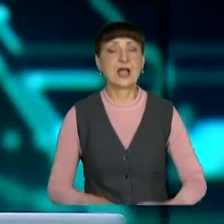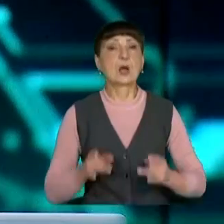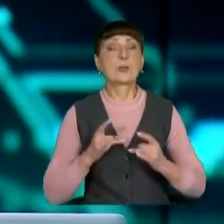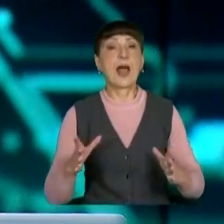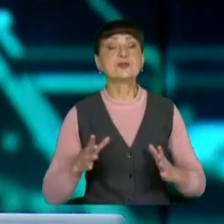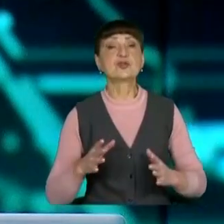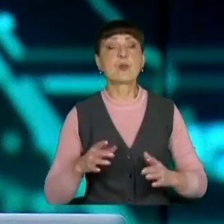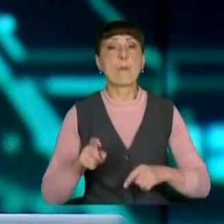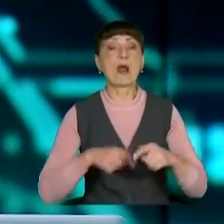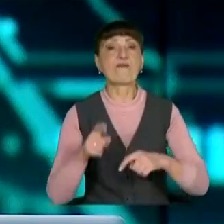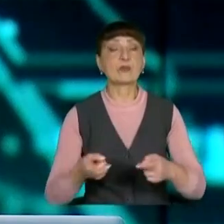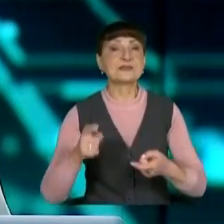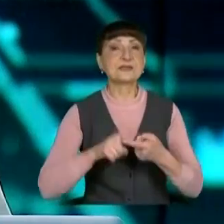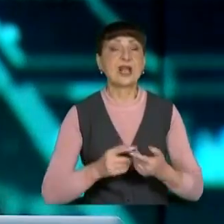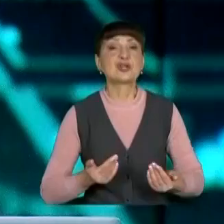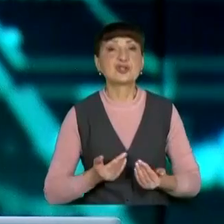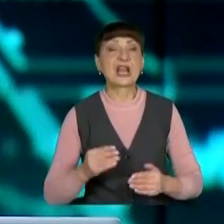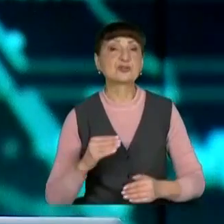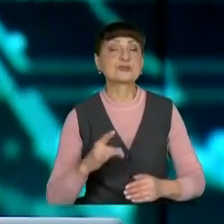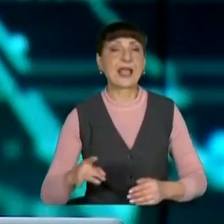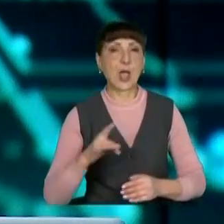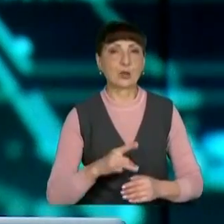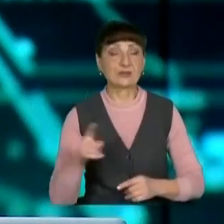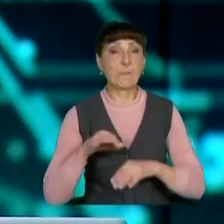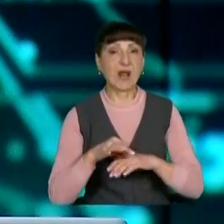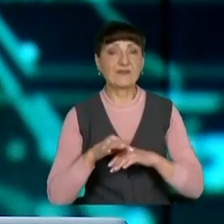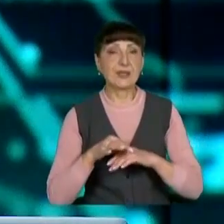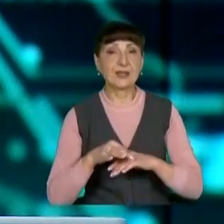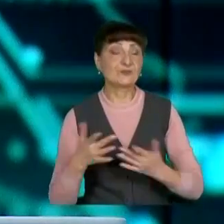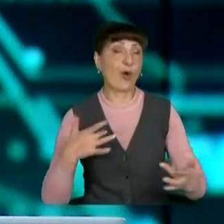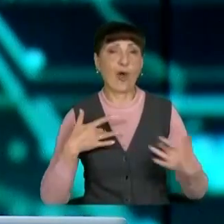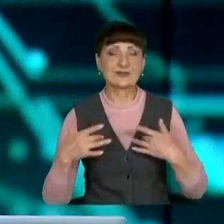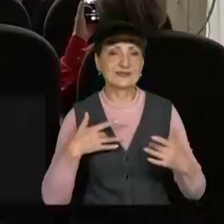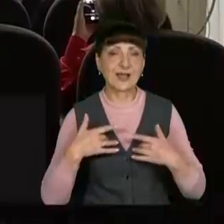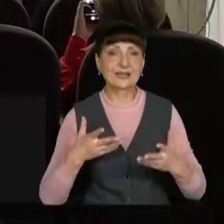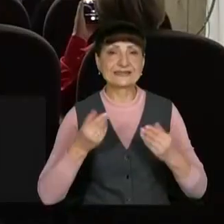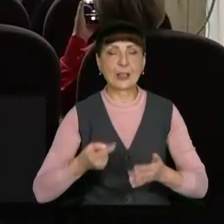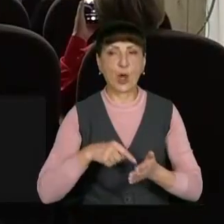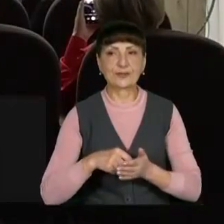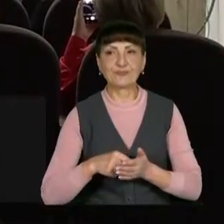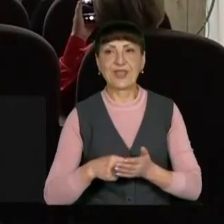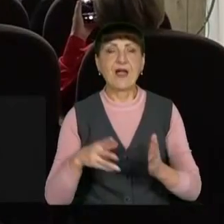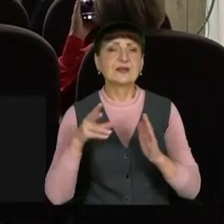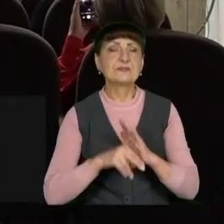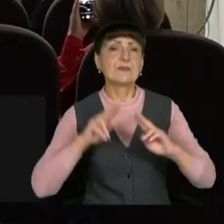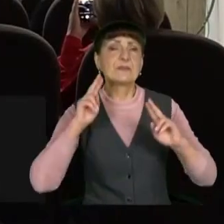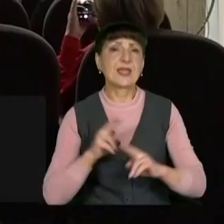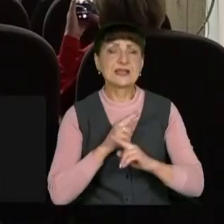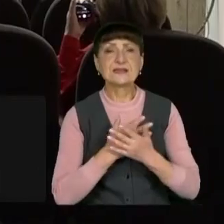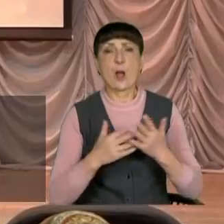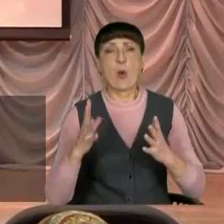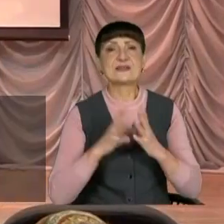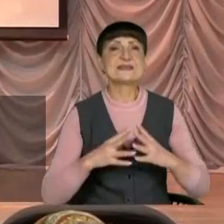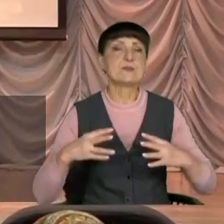праздничному марафону присоединились жители Жицунского района. Там провели зажигательный концерт ко Дню города. В репертуар артистов вошли песни о